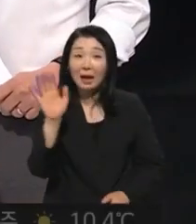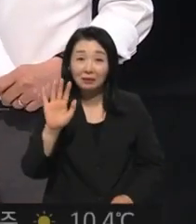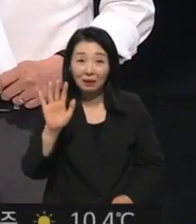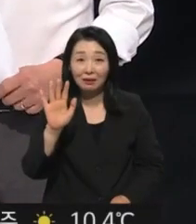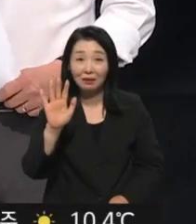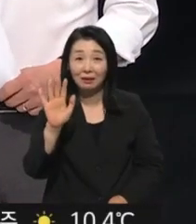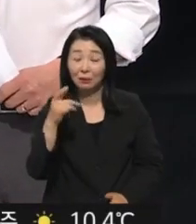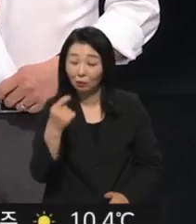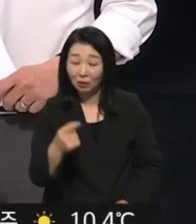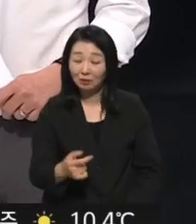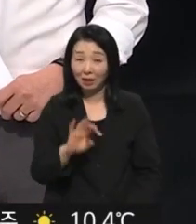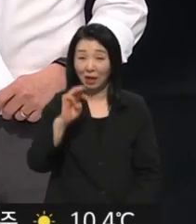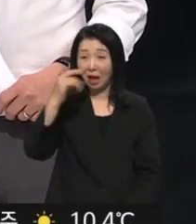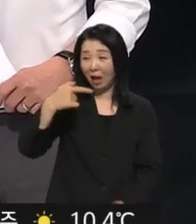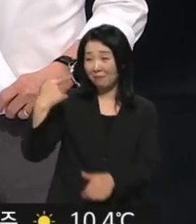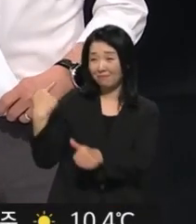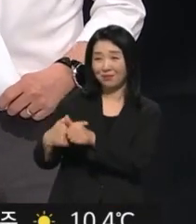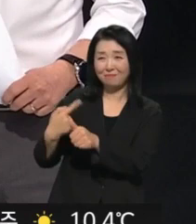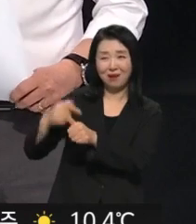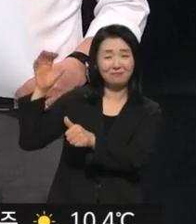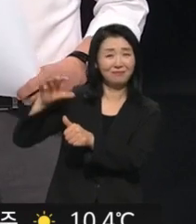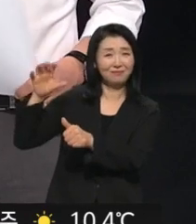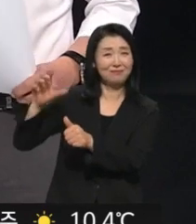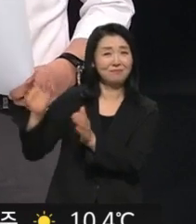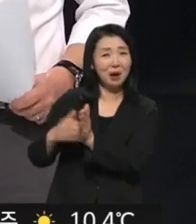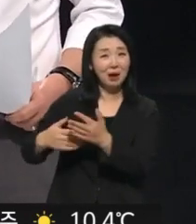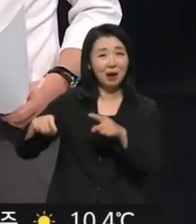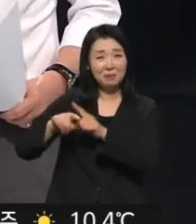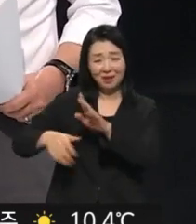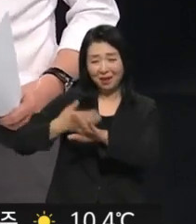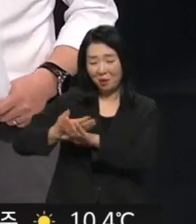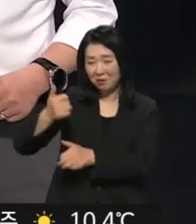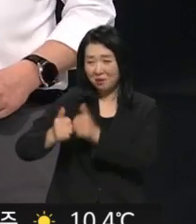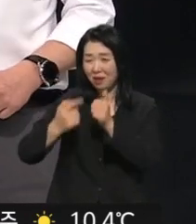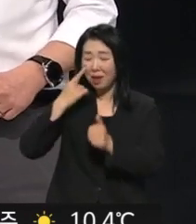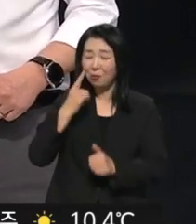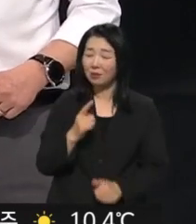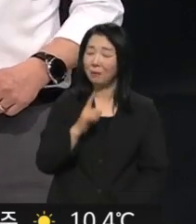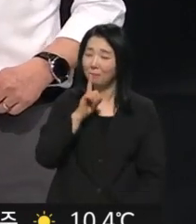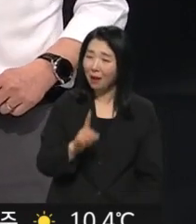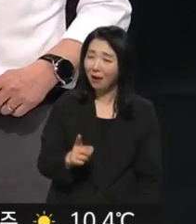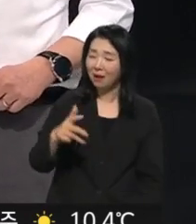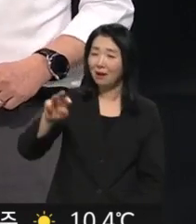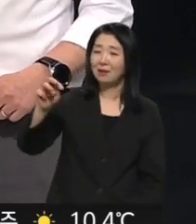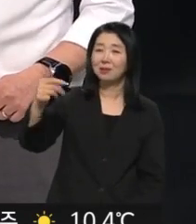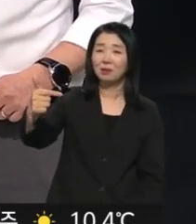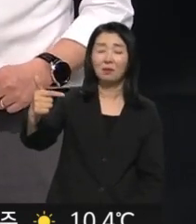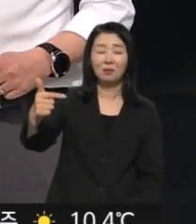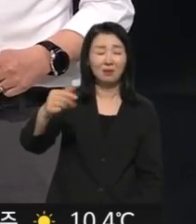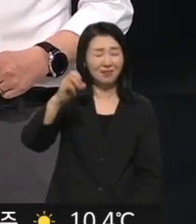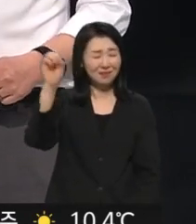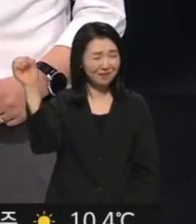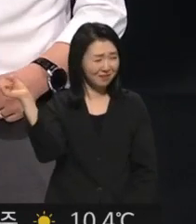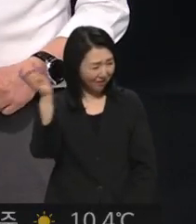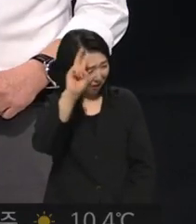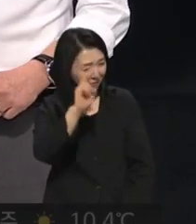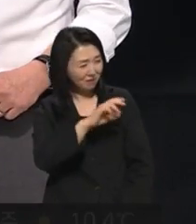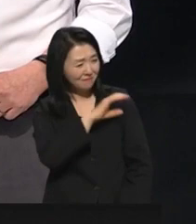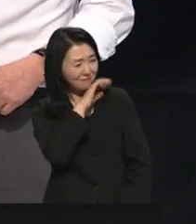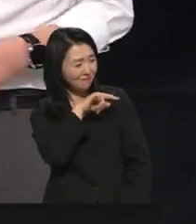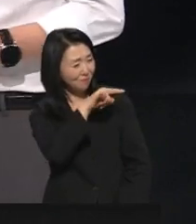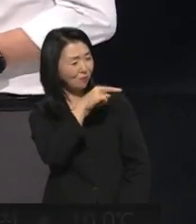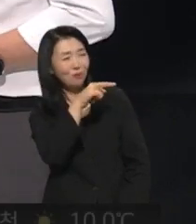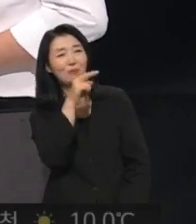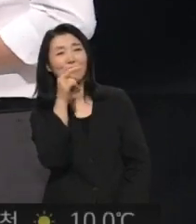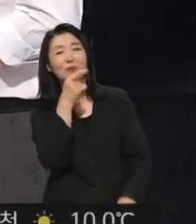후보의 작심 비판, 함께 개혁 경쟁을 하자던 천하람 후보는 급발진이다, 평가 절하를 했는데요.